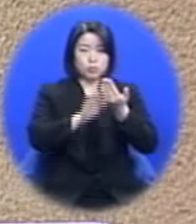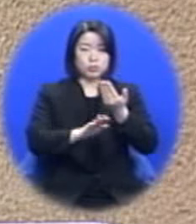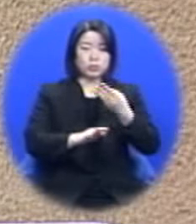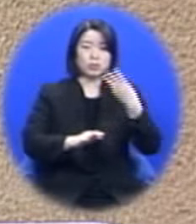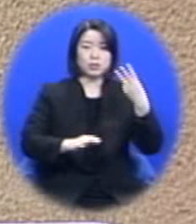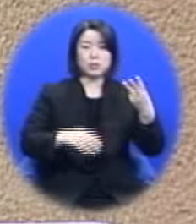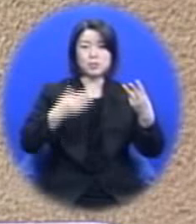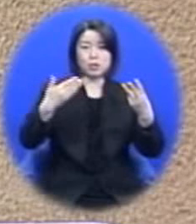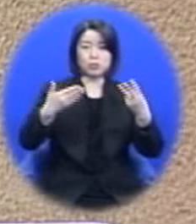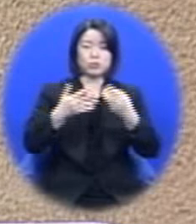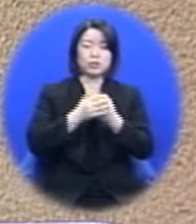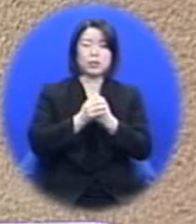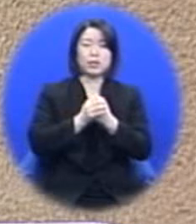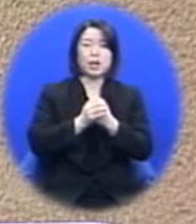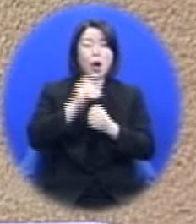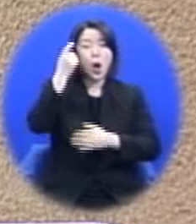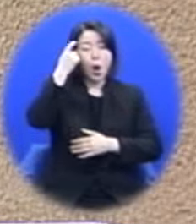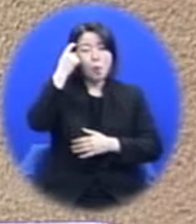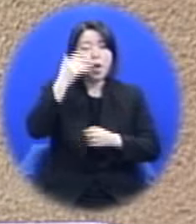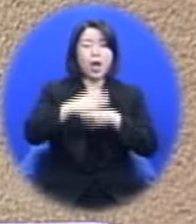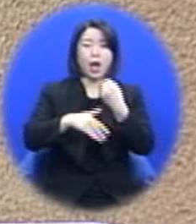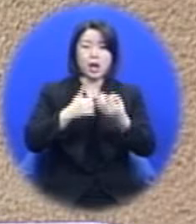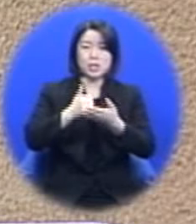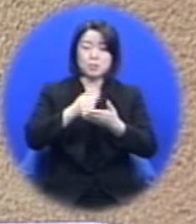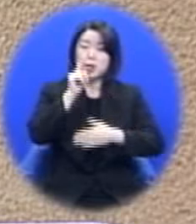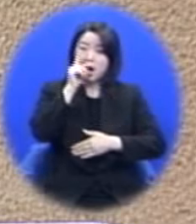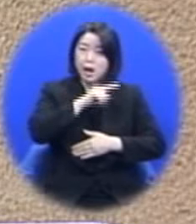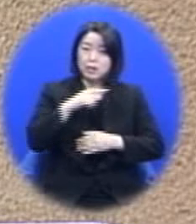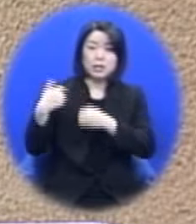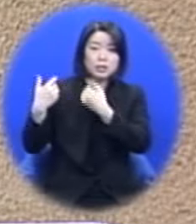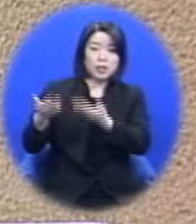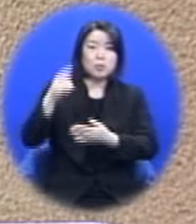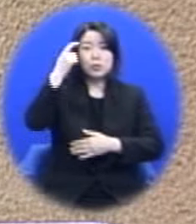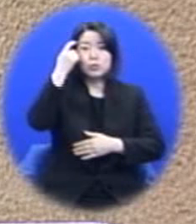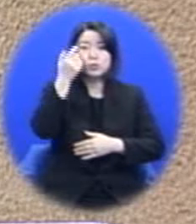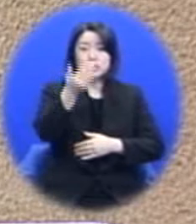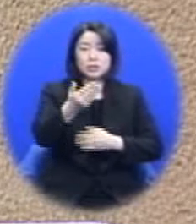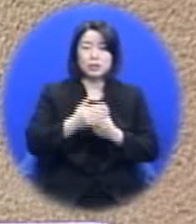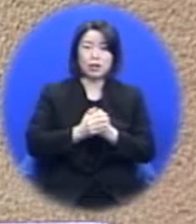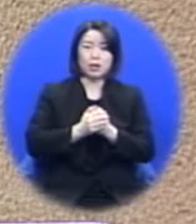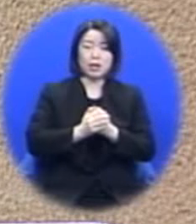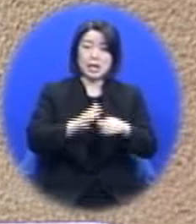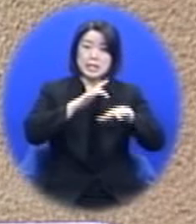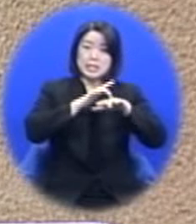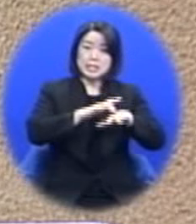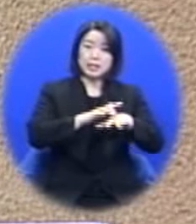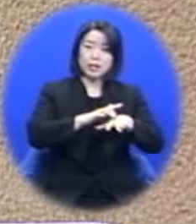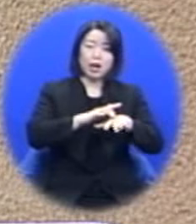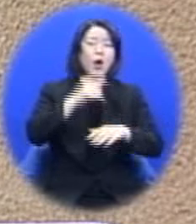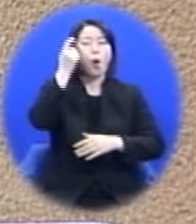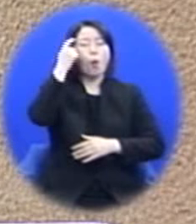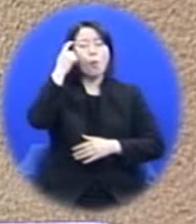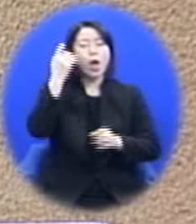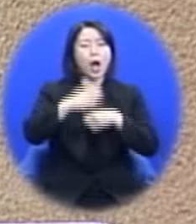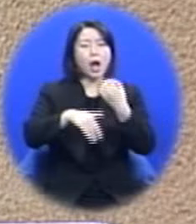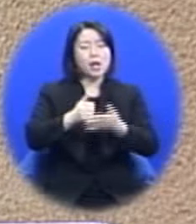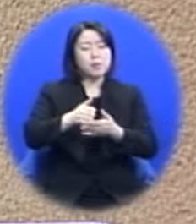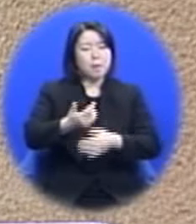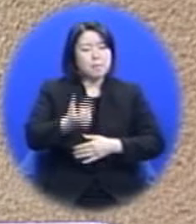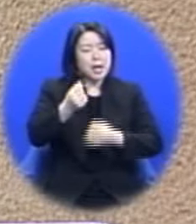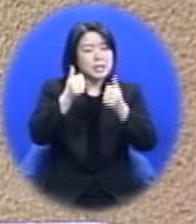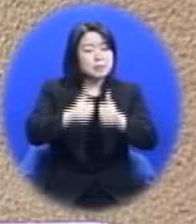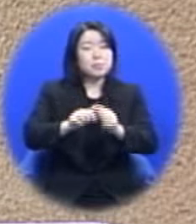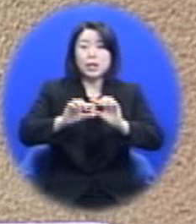왜 하나님이 악을 내버려 두시는가, 사탄을 왜 하나님이 당장 심판하지